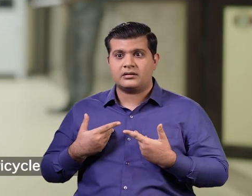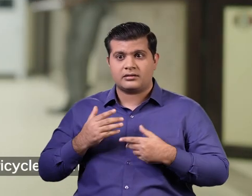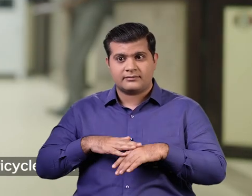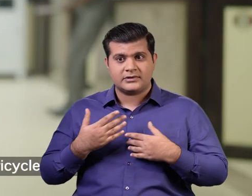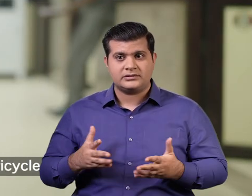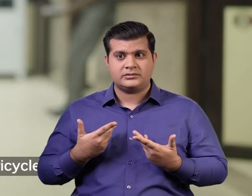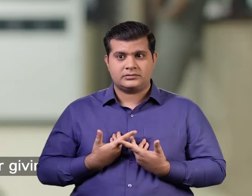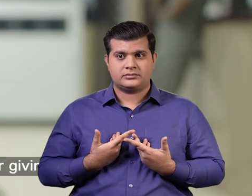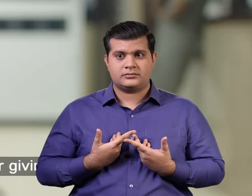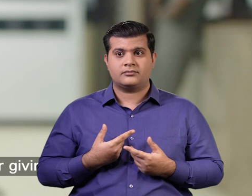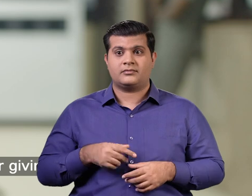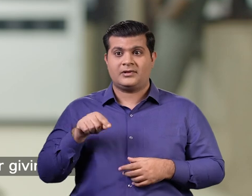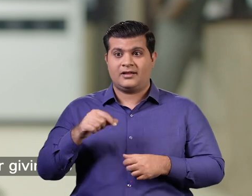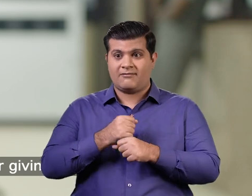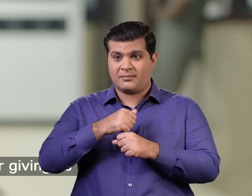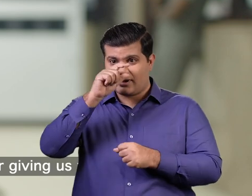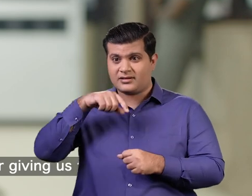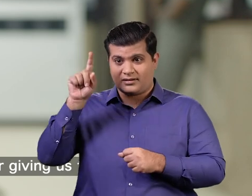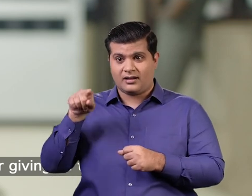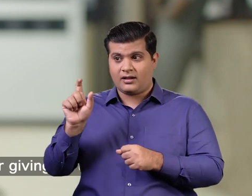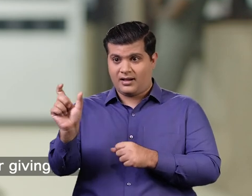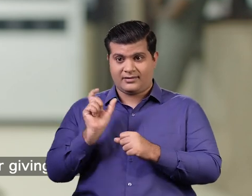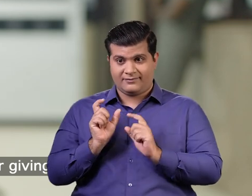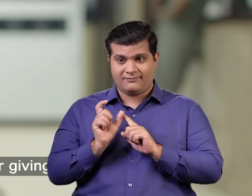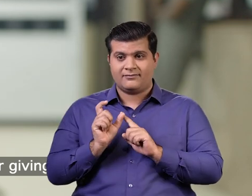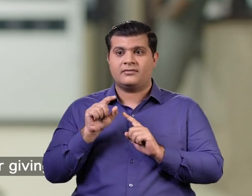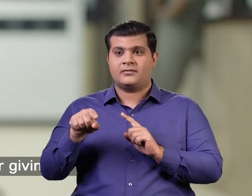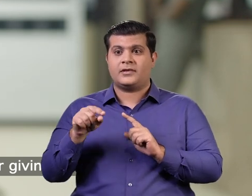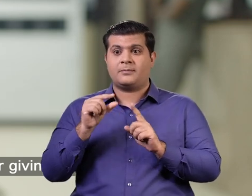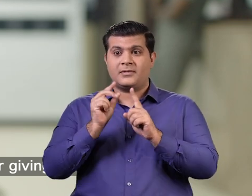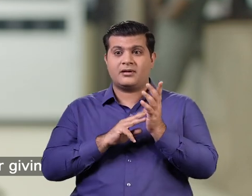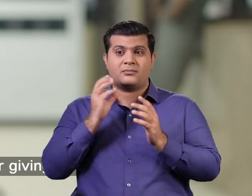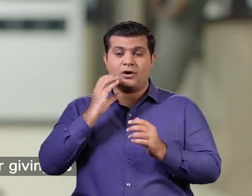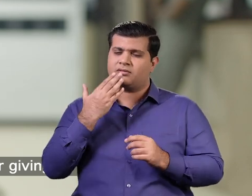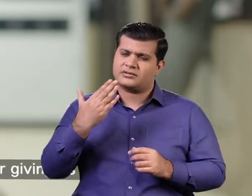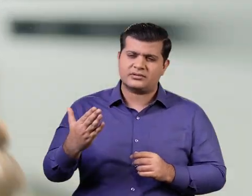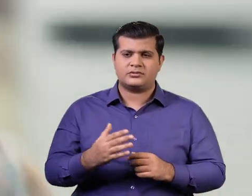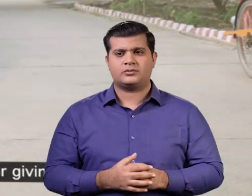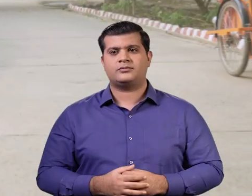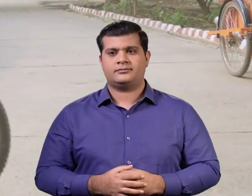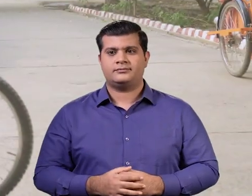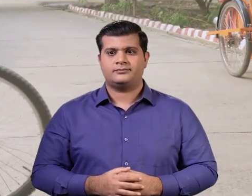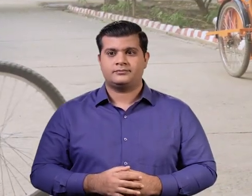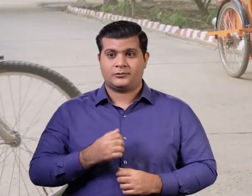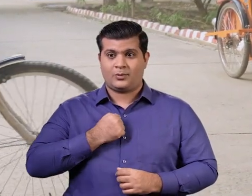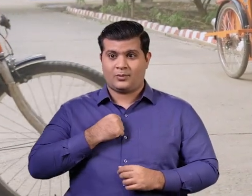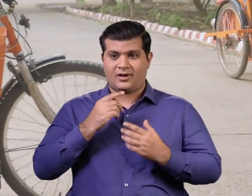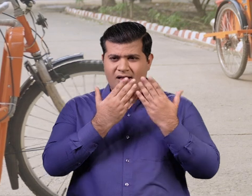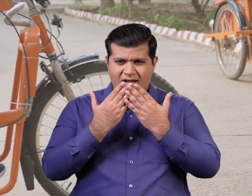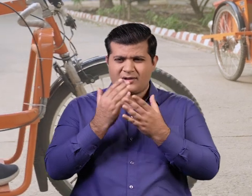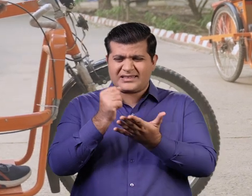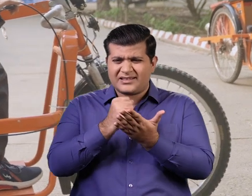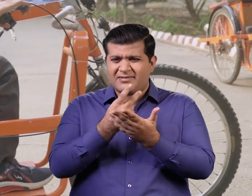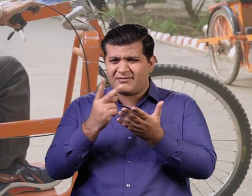मु दी जाएगी यह पहचान देने के लिए भारत सरकार और मोदी जी का धन्यवाद मेरी क्वालिफिकेशन